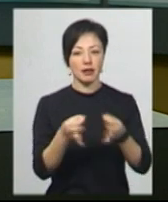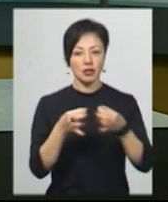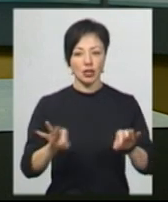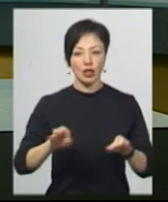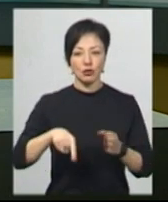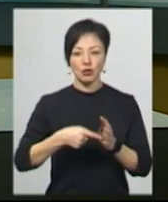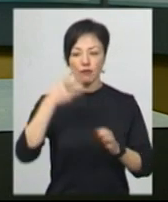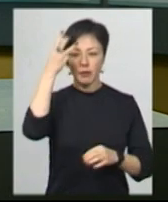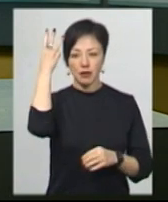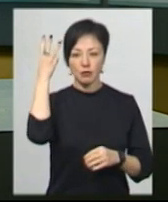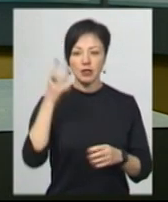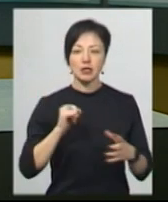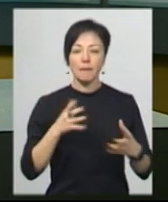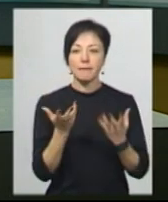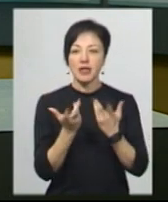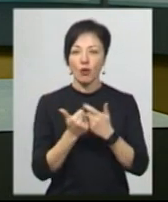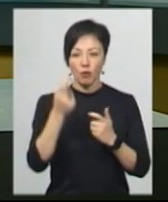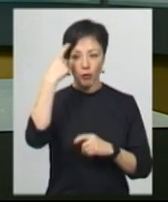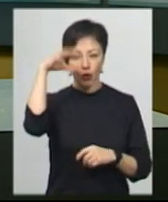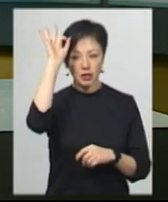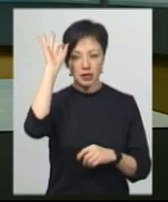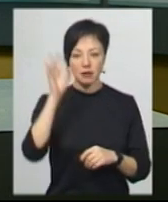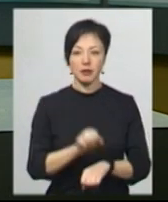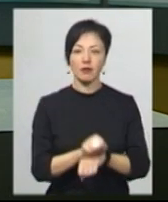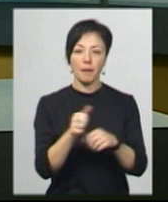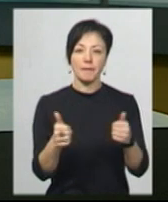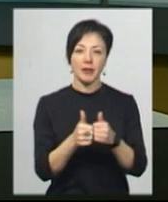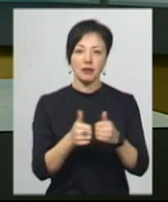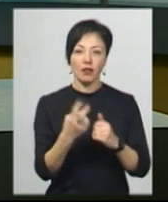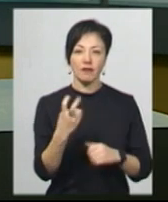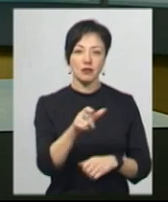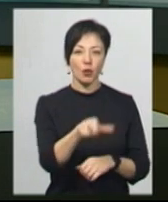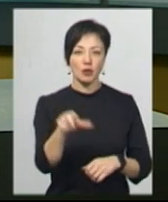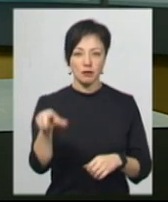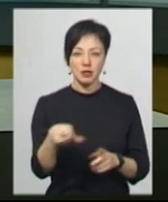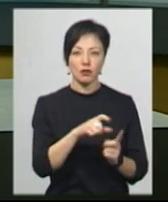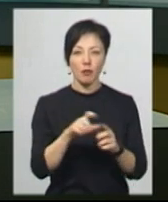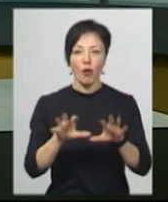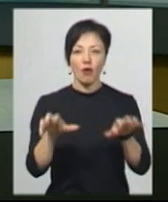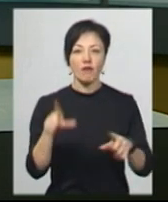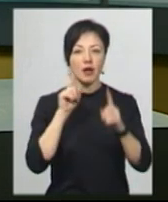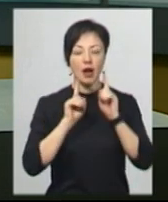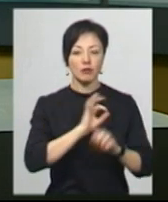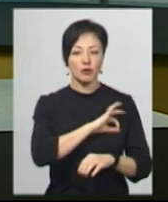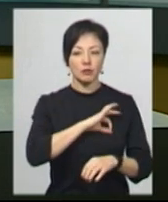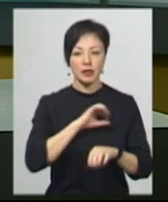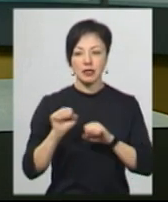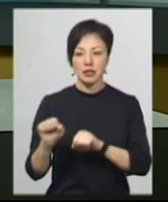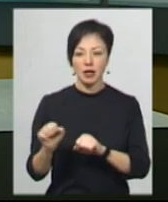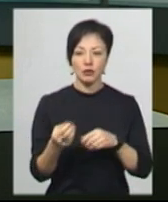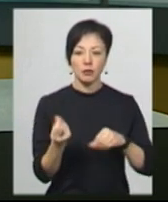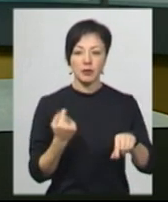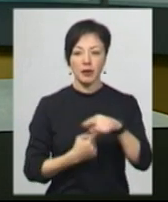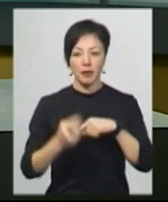в Хмельницькому. За підрахунками поліцейських, мітингували близько 200 осіб. За словами голови Ради профспілки захисту